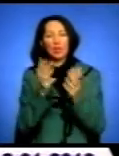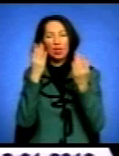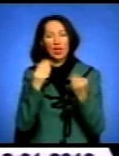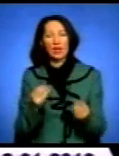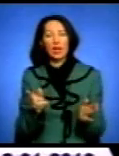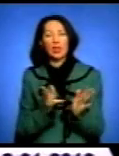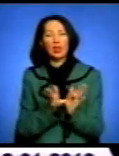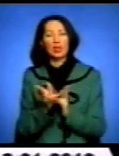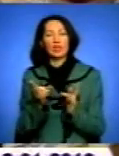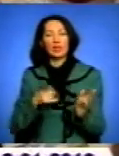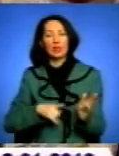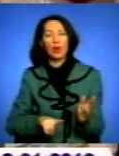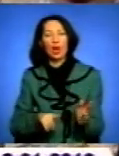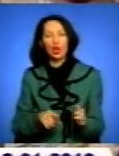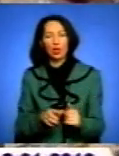Христового.